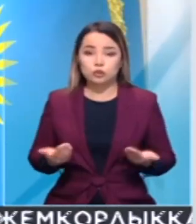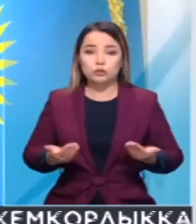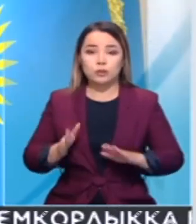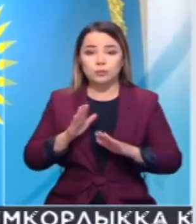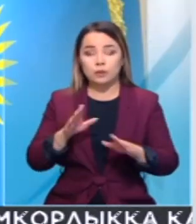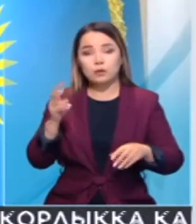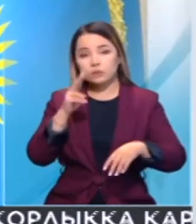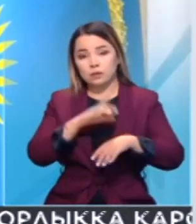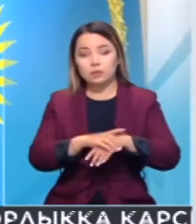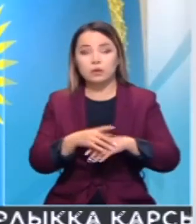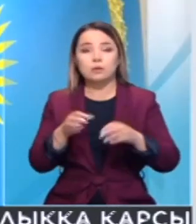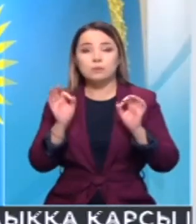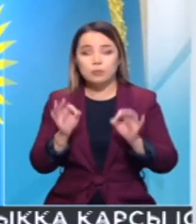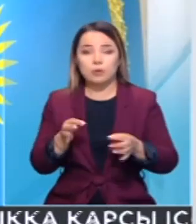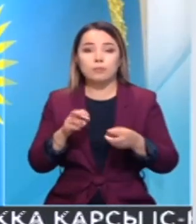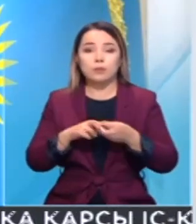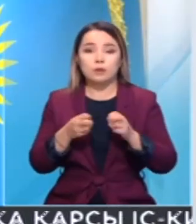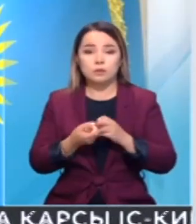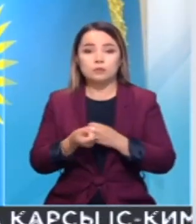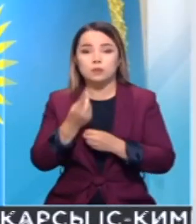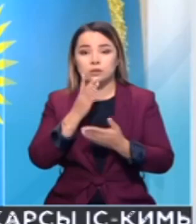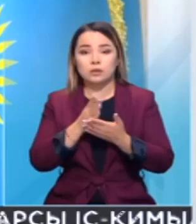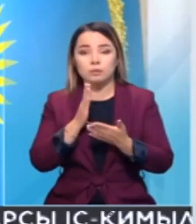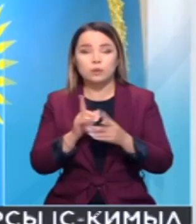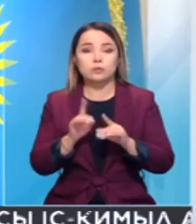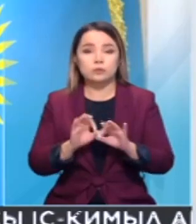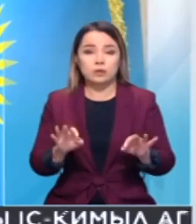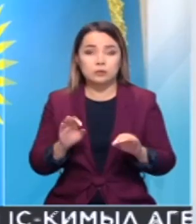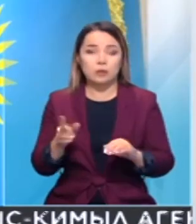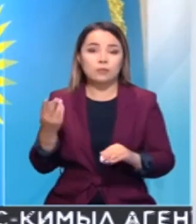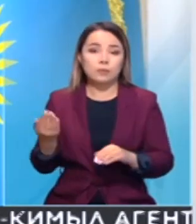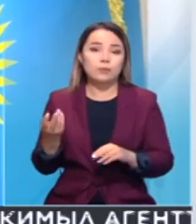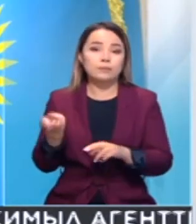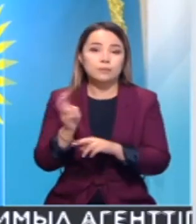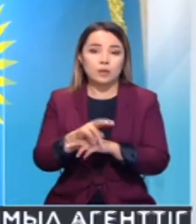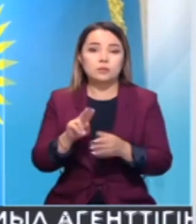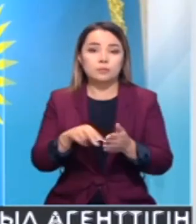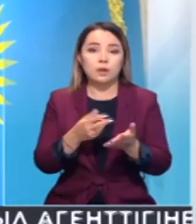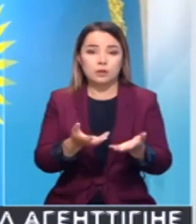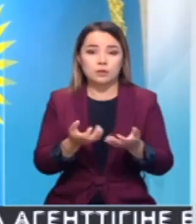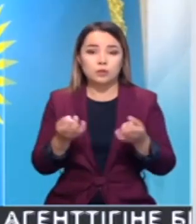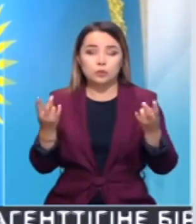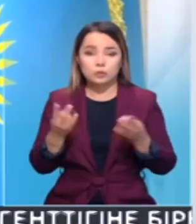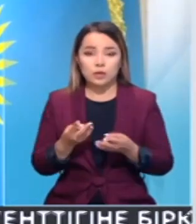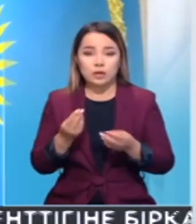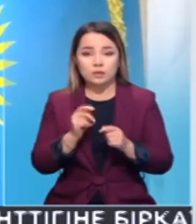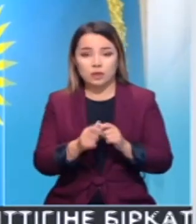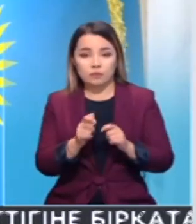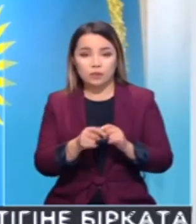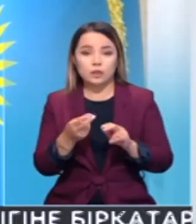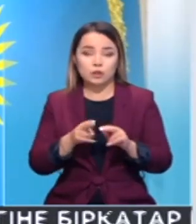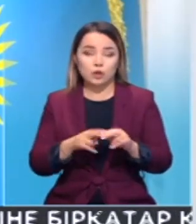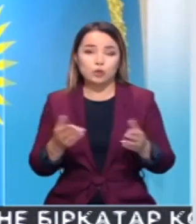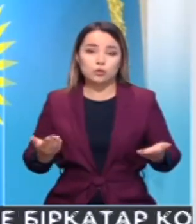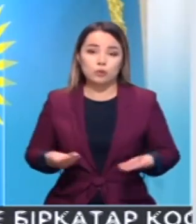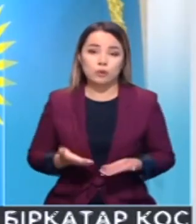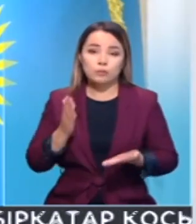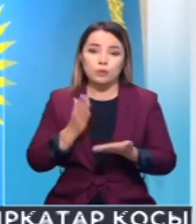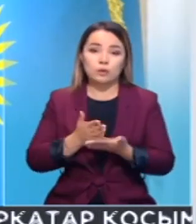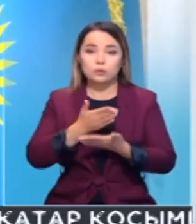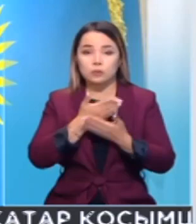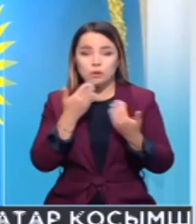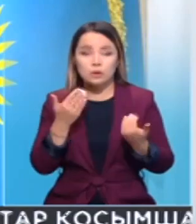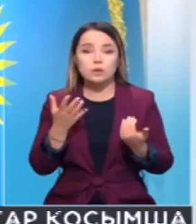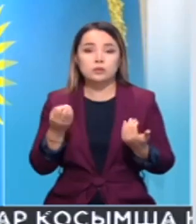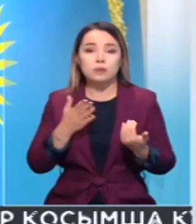сондықтан шын мәнде де проблема болды. Неге десеңіз, ол барып справка алу керек, инвестор осы бала тұрып жатыр ма, тұрмай жатыр ма,